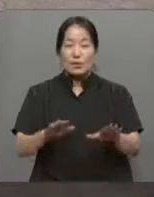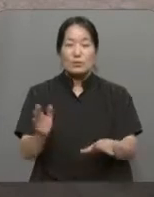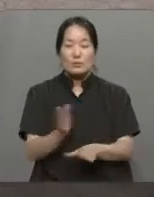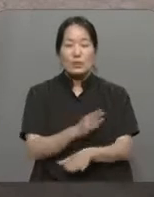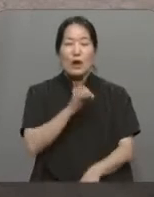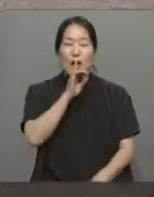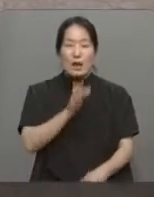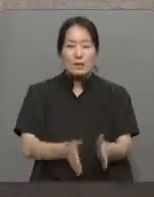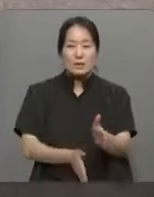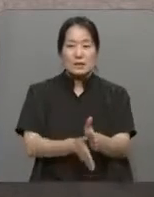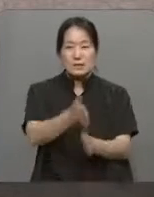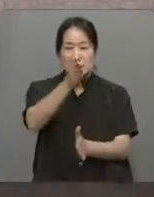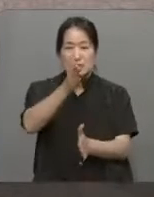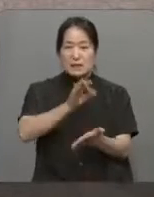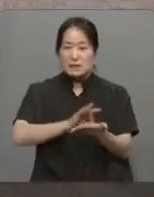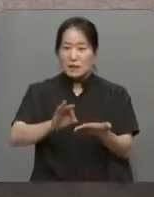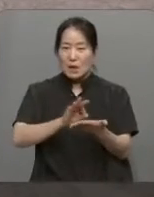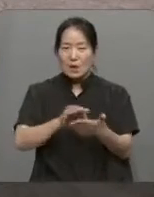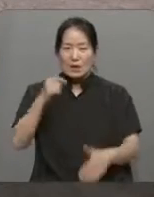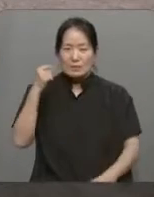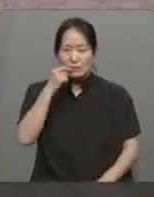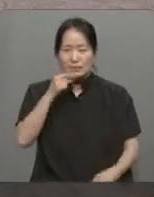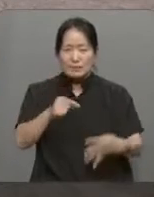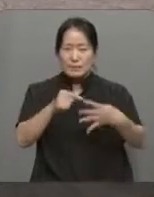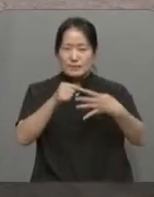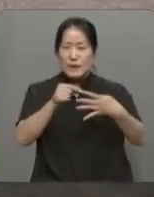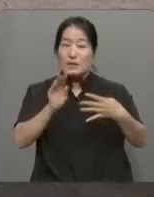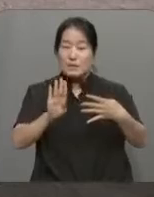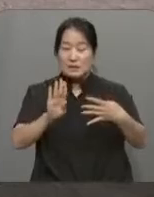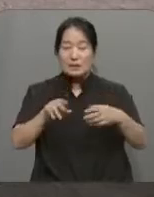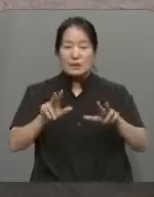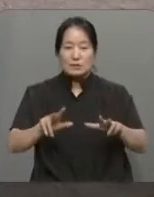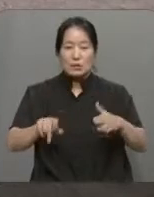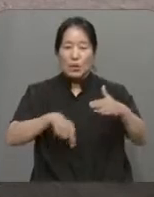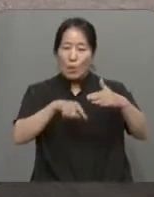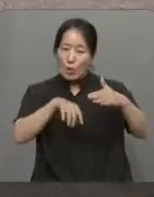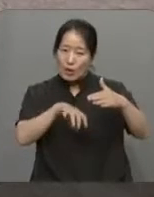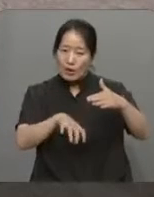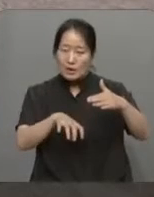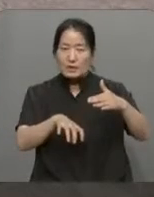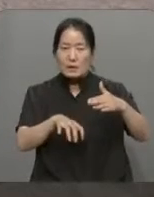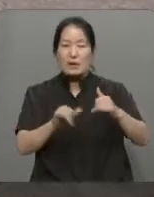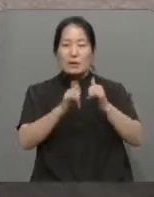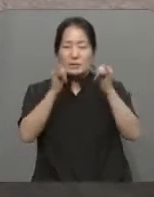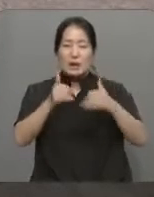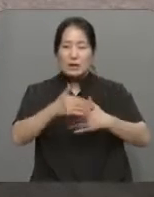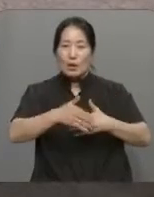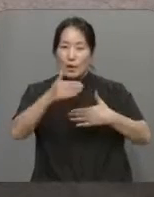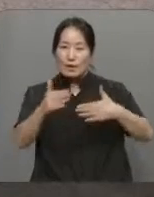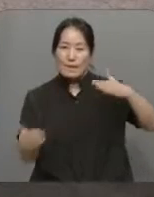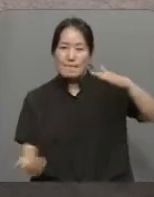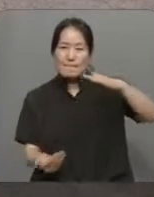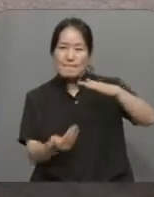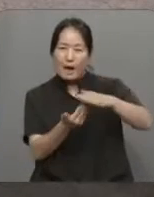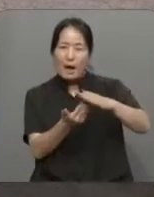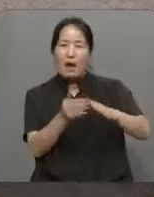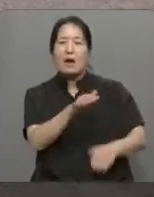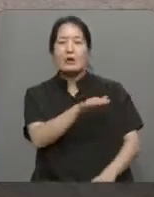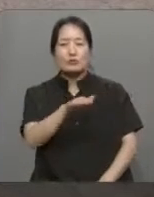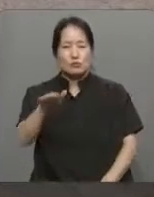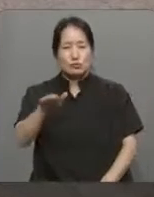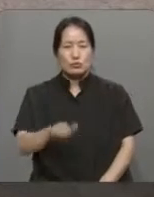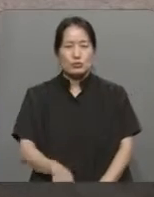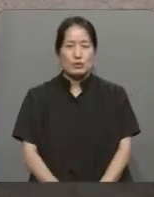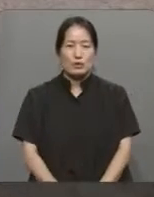오늘부터 강릉시에 적용된 강화된 4단계는 현재 국내에서 시행 중인 사회적 거리 두기에서 가장 높은